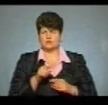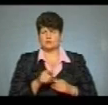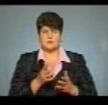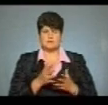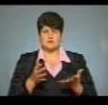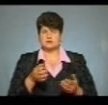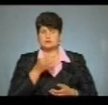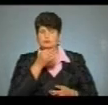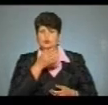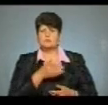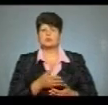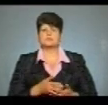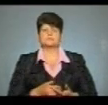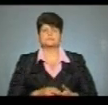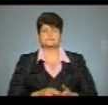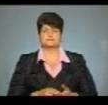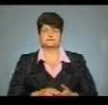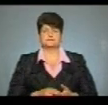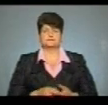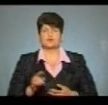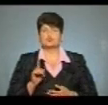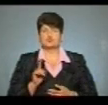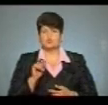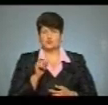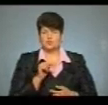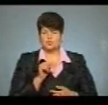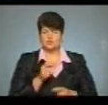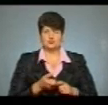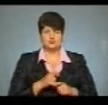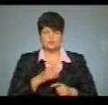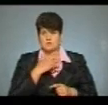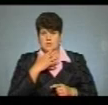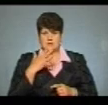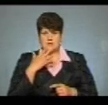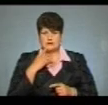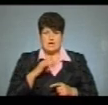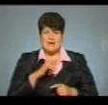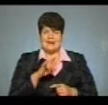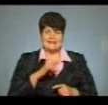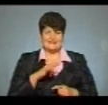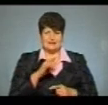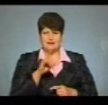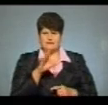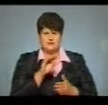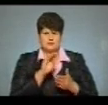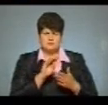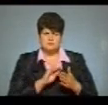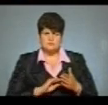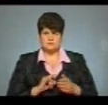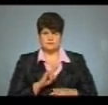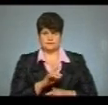найбільше сподобалося, що тут дуже багато літаків, ну і про них все